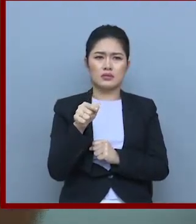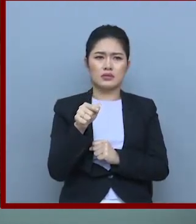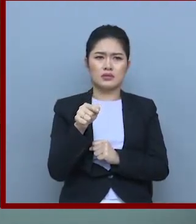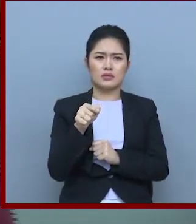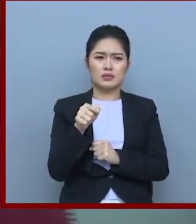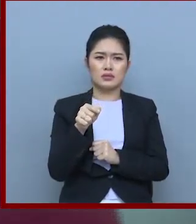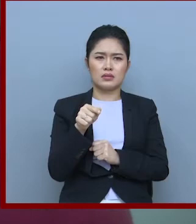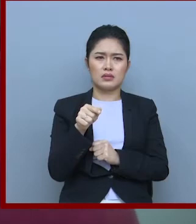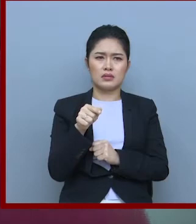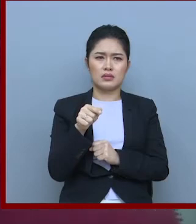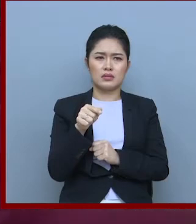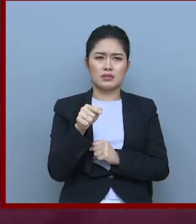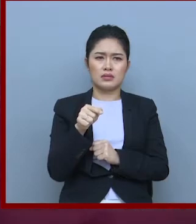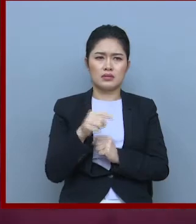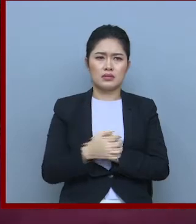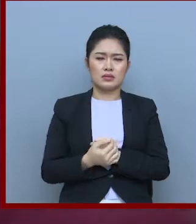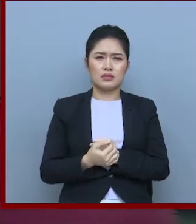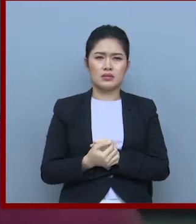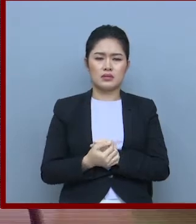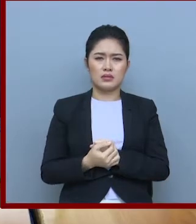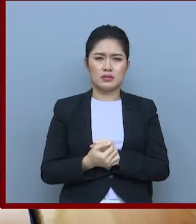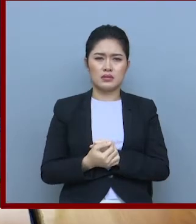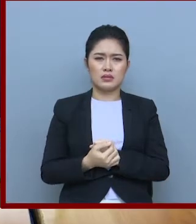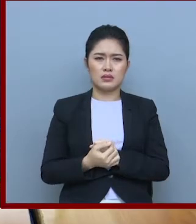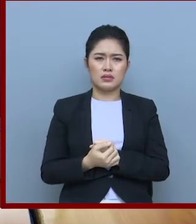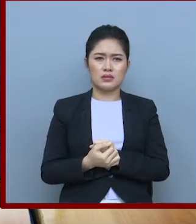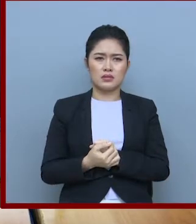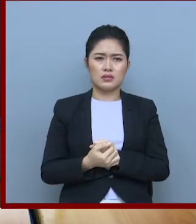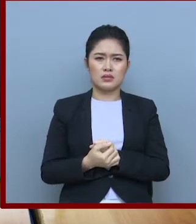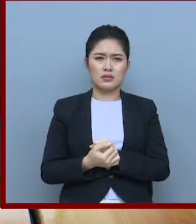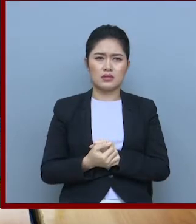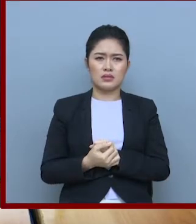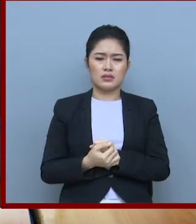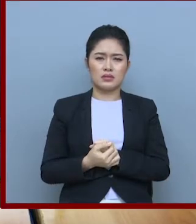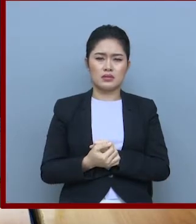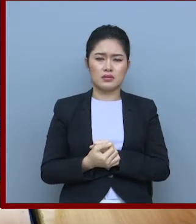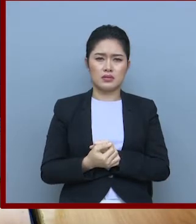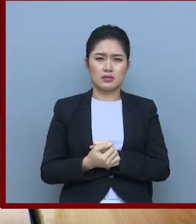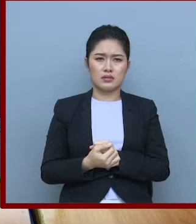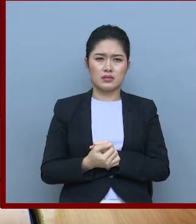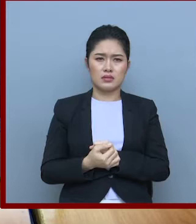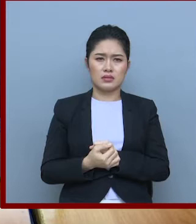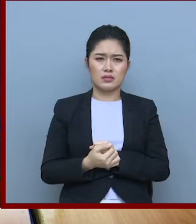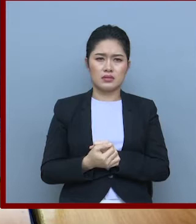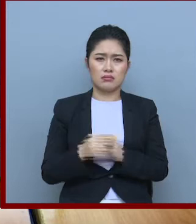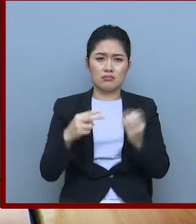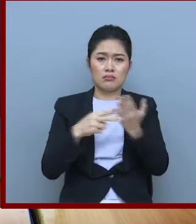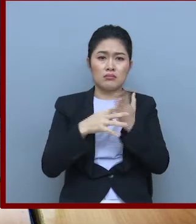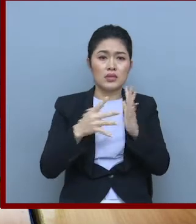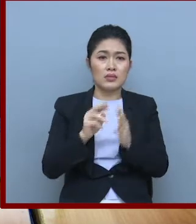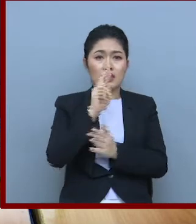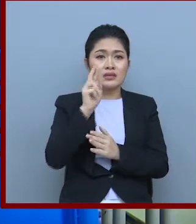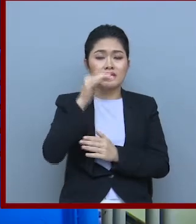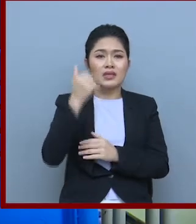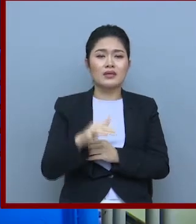ก็ใครไม่ติดอะไรตรงไหนใช่ไหมครับ